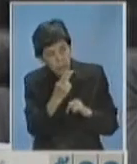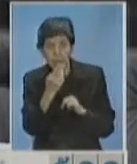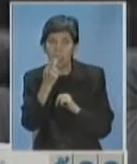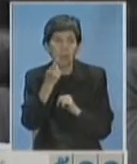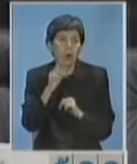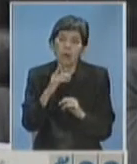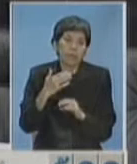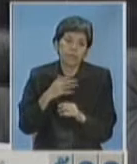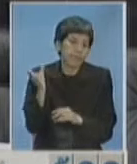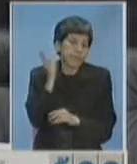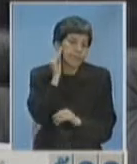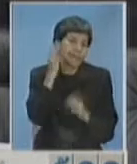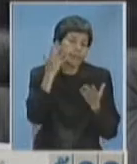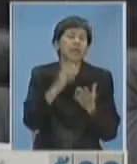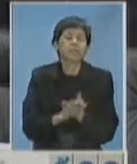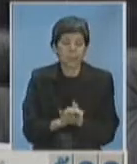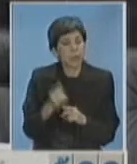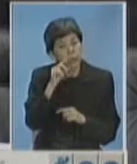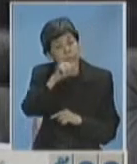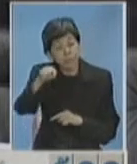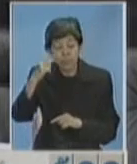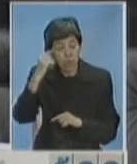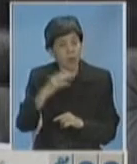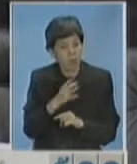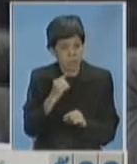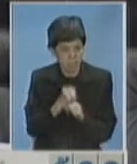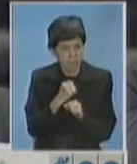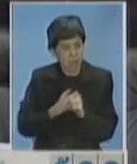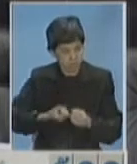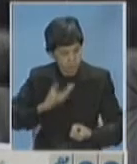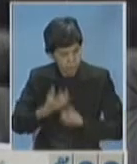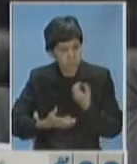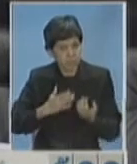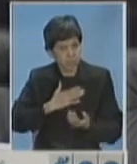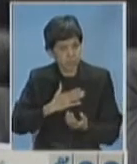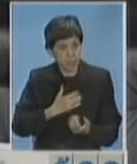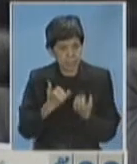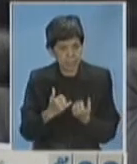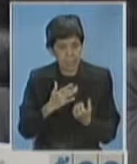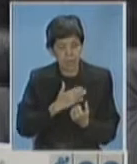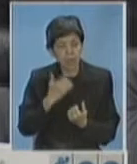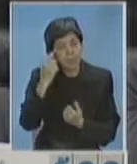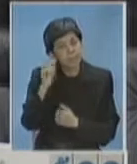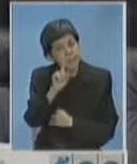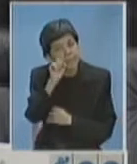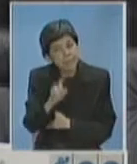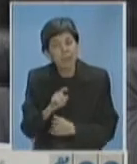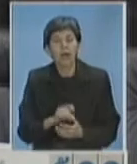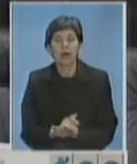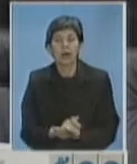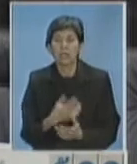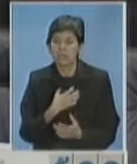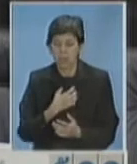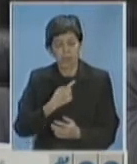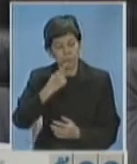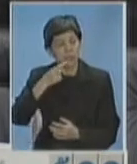ก็ไม่มีโอกาสได้ฟังแต่ถ้าให้ได้ฟังอยู่ที่ไหนนะคะโปรดได้ฟังเสียงจากดิฉันด้วยนะคะว่าดิฉันได้ให้ข้อสังเกตนะคะด้วยความจ